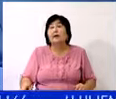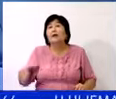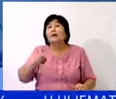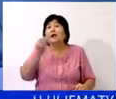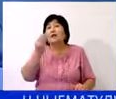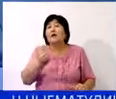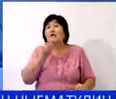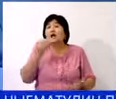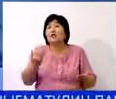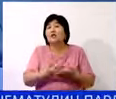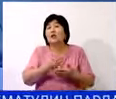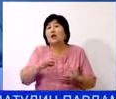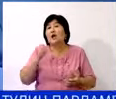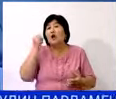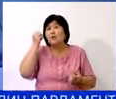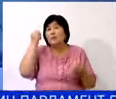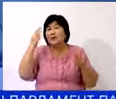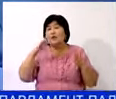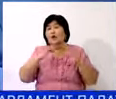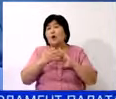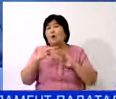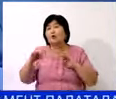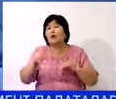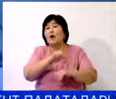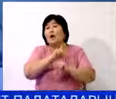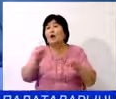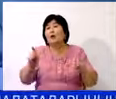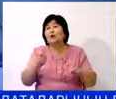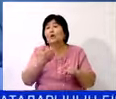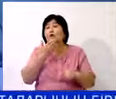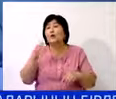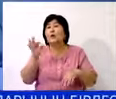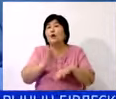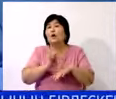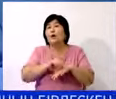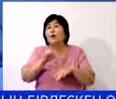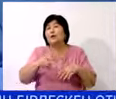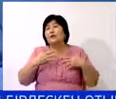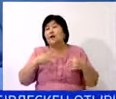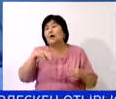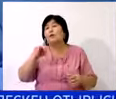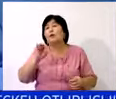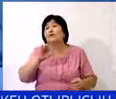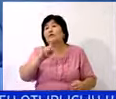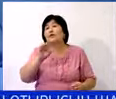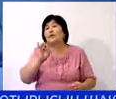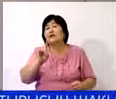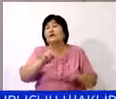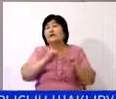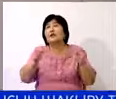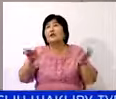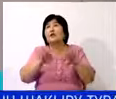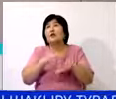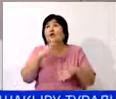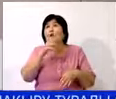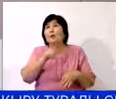Жалағаштан жағымды жаңалық. Мәдениет ауылдық округіндегі ауруханадан соңғы науқас емделіп шығып, провизорлық стационар жабылды. Соңғы